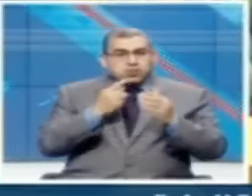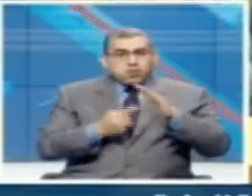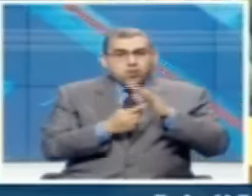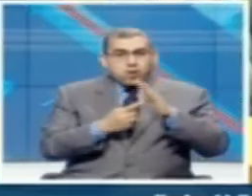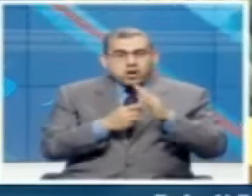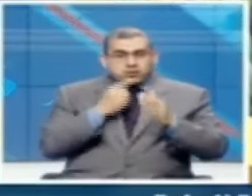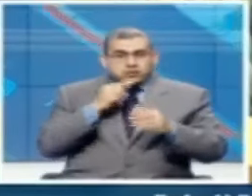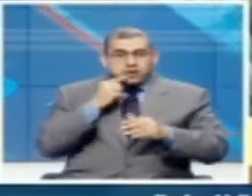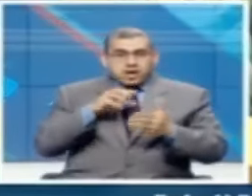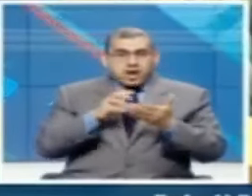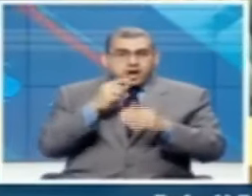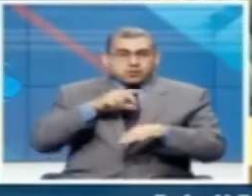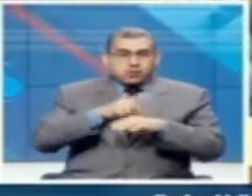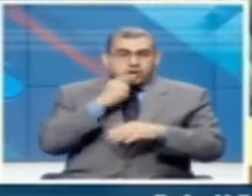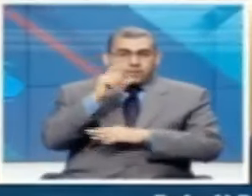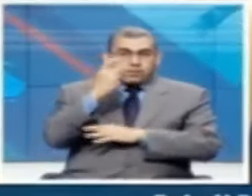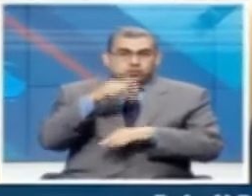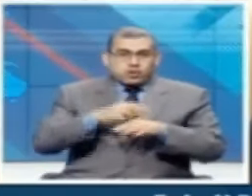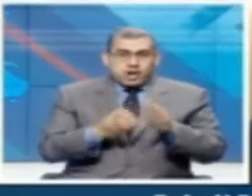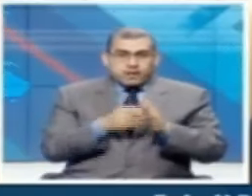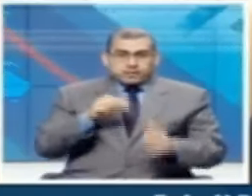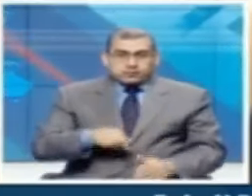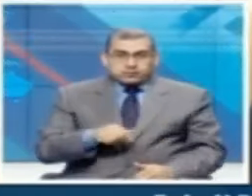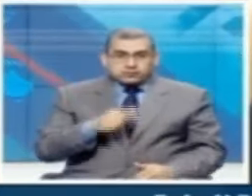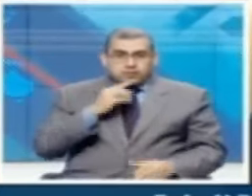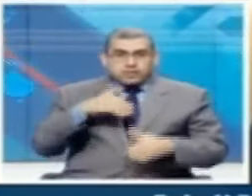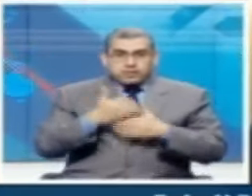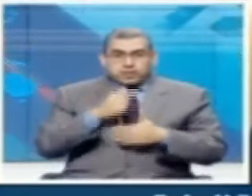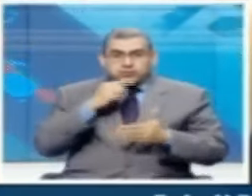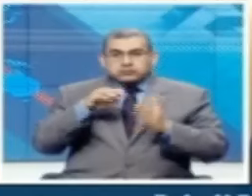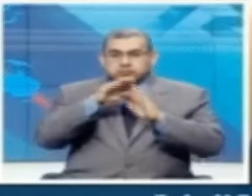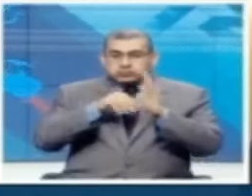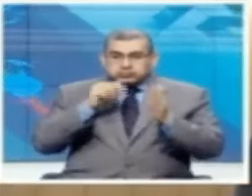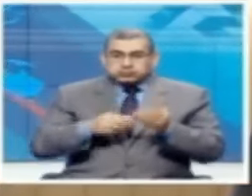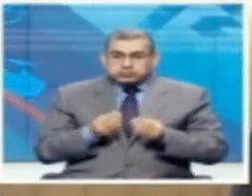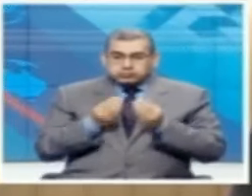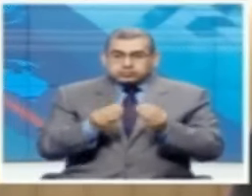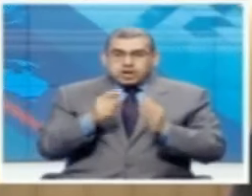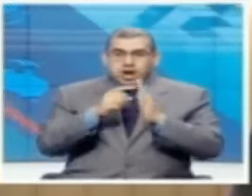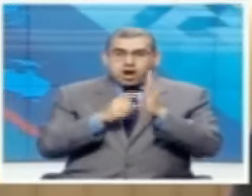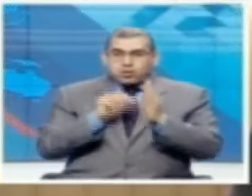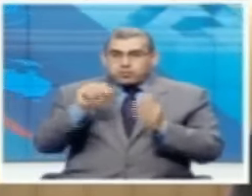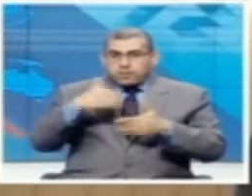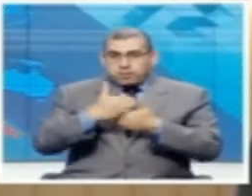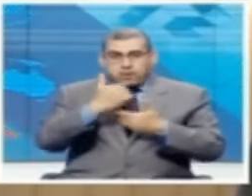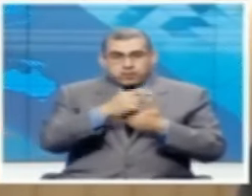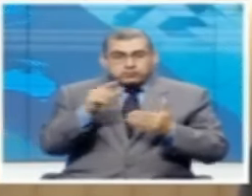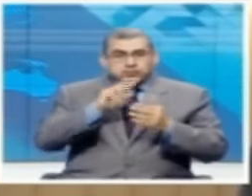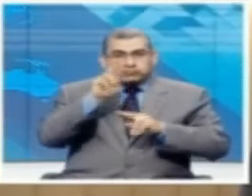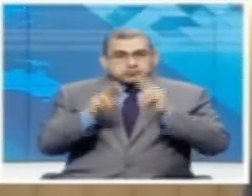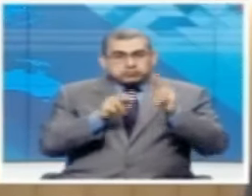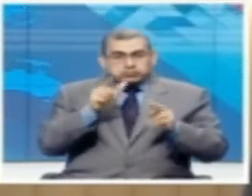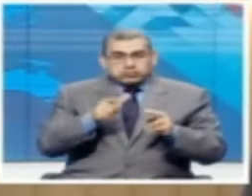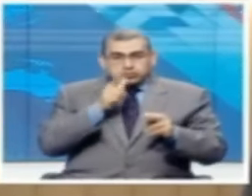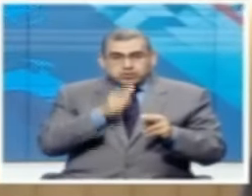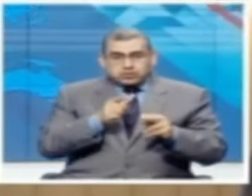الحقوق بجامعه المنصوره با اطار الضوابط التي يضعها القانونيون مع الشرعيين مع